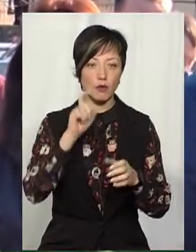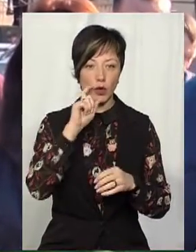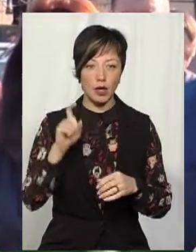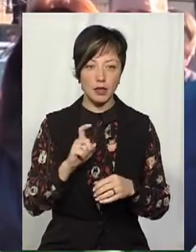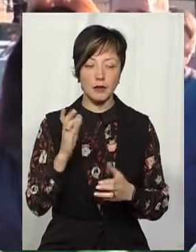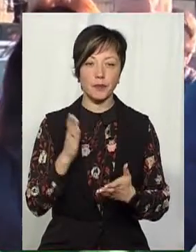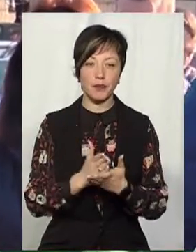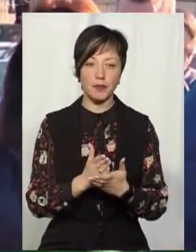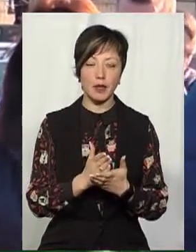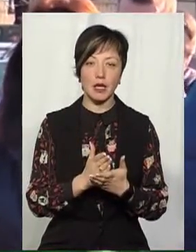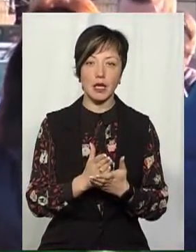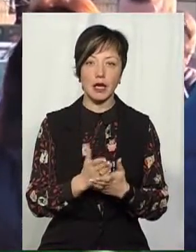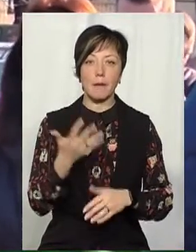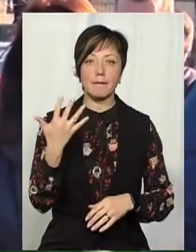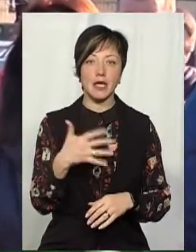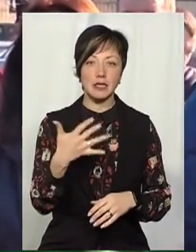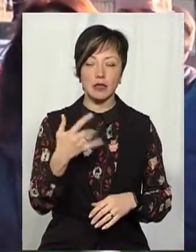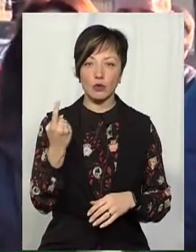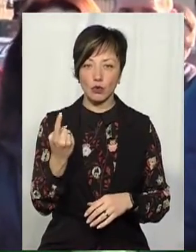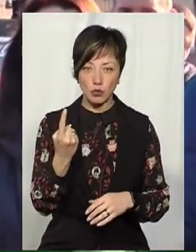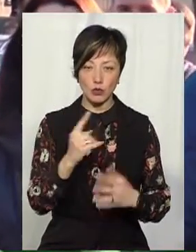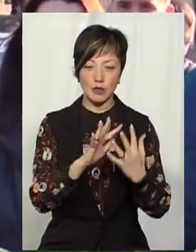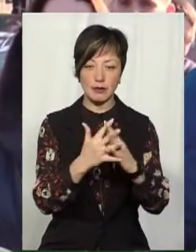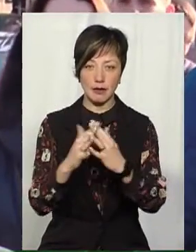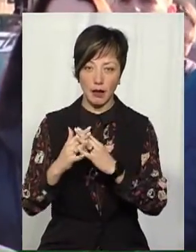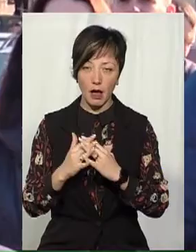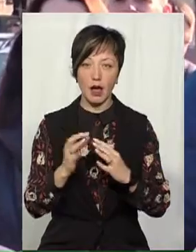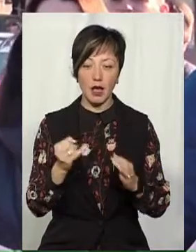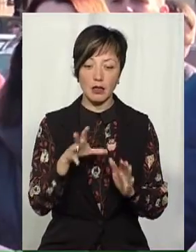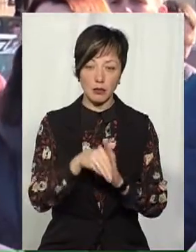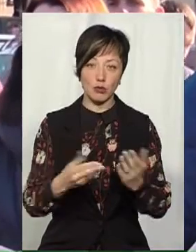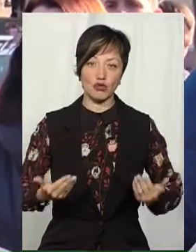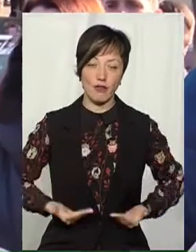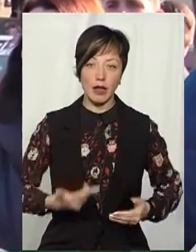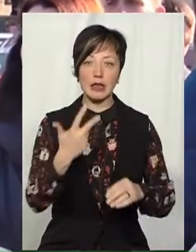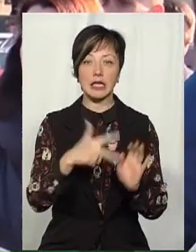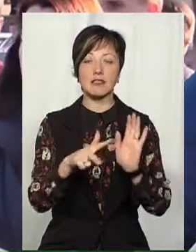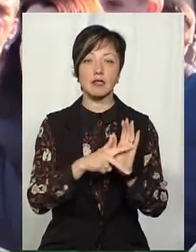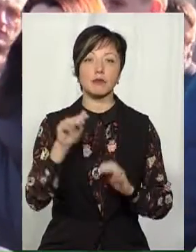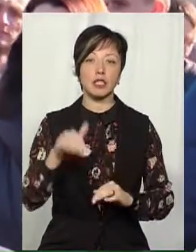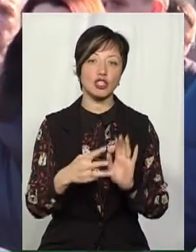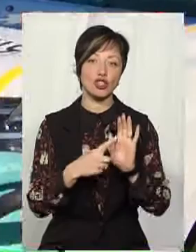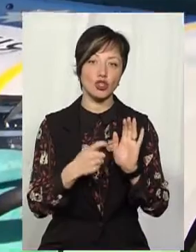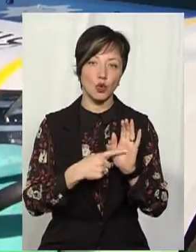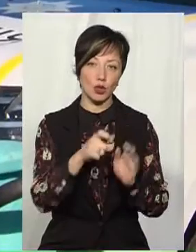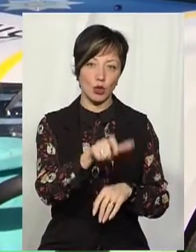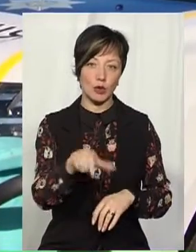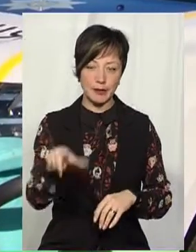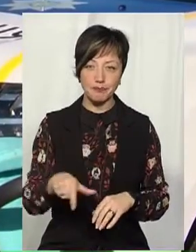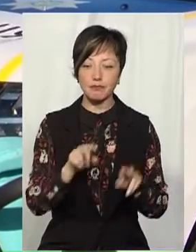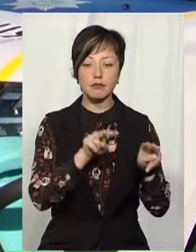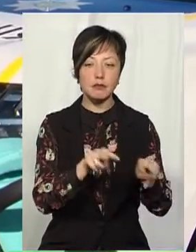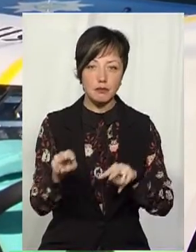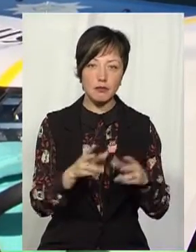вона складається із 51 населеного пункту і в громаді проживає 38 тисяч 600 жителів. Стежитиме